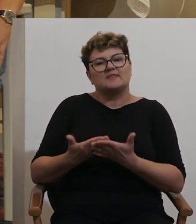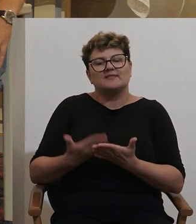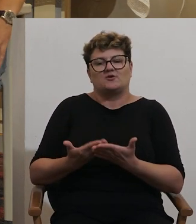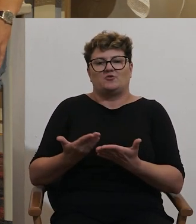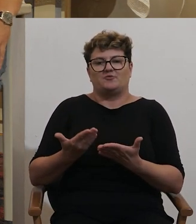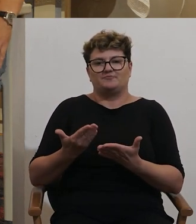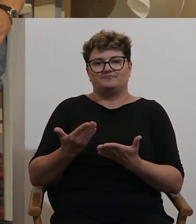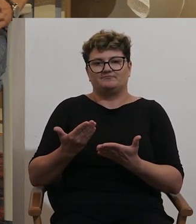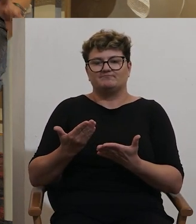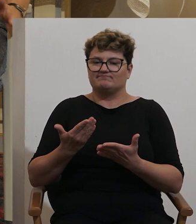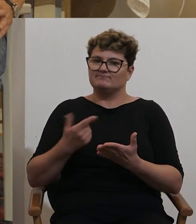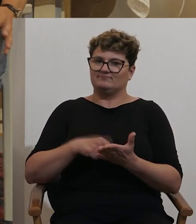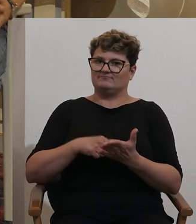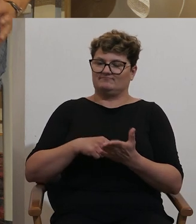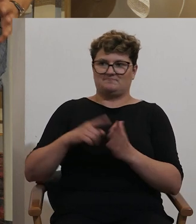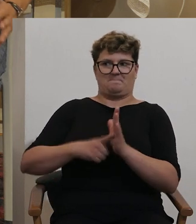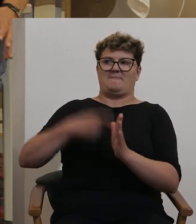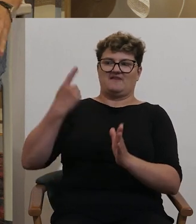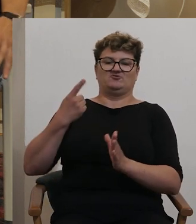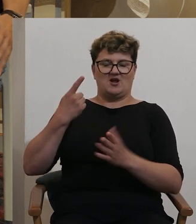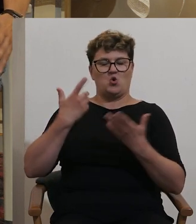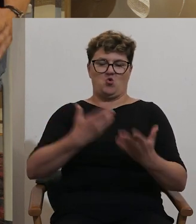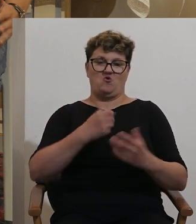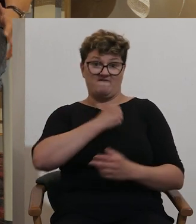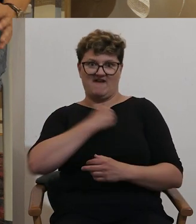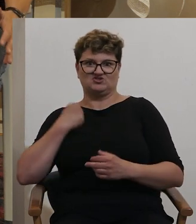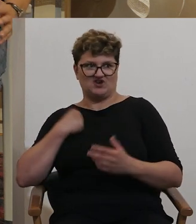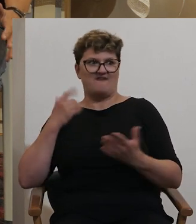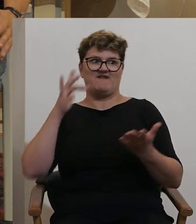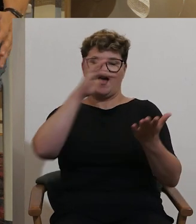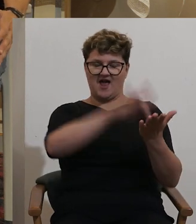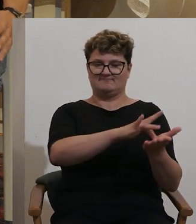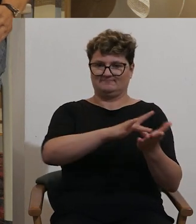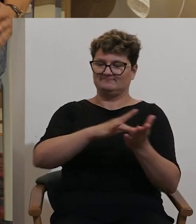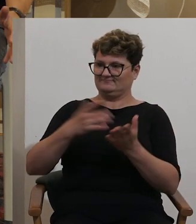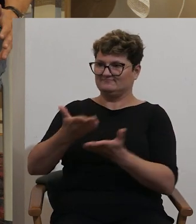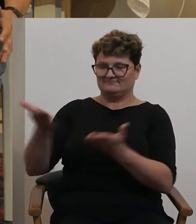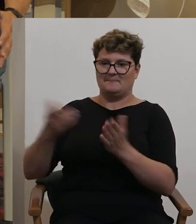Więc to był taki chrzest. Pierwszy Warszawa to też był pierwszy chrzest bojowy